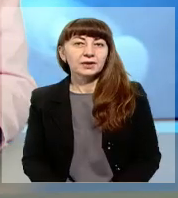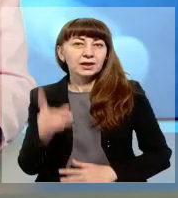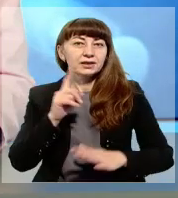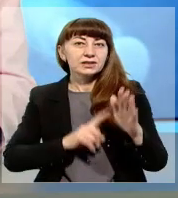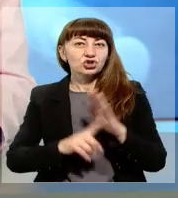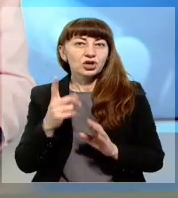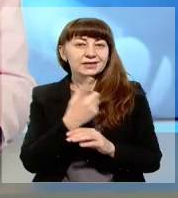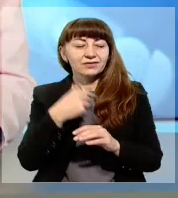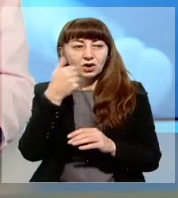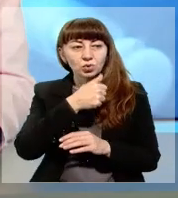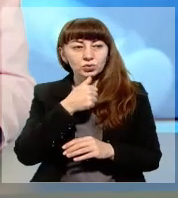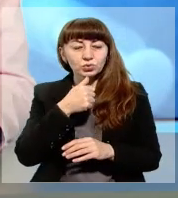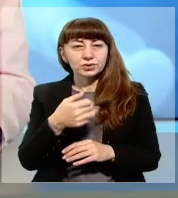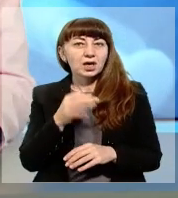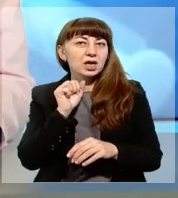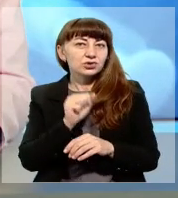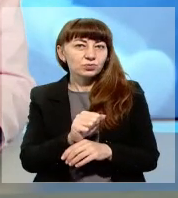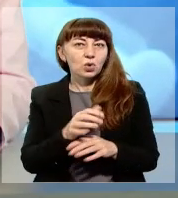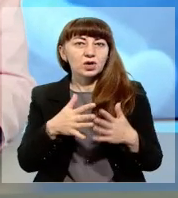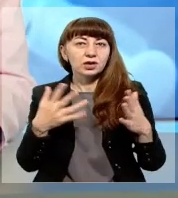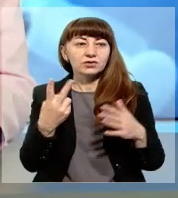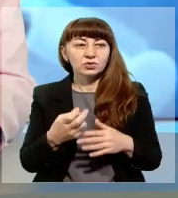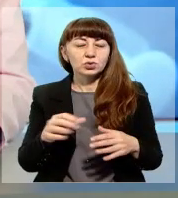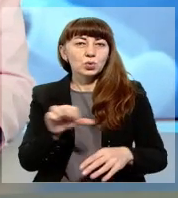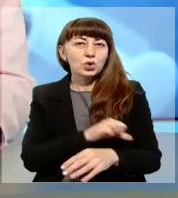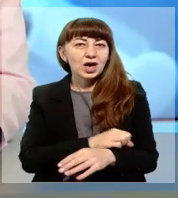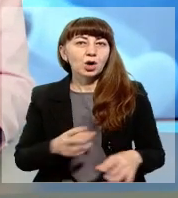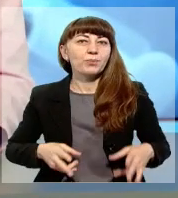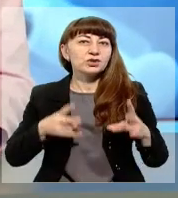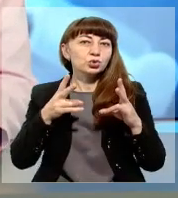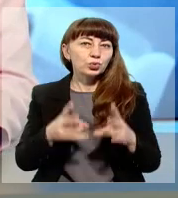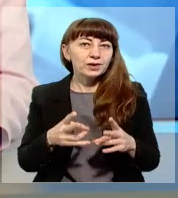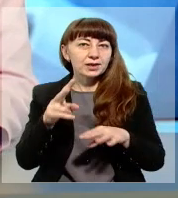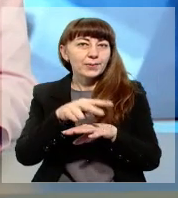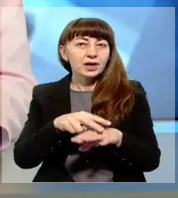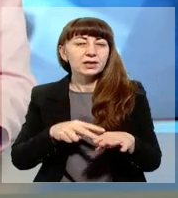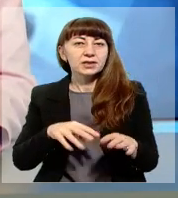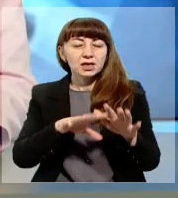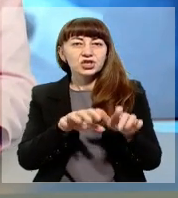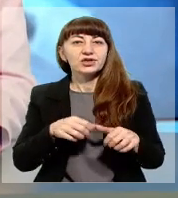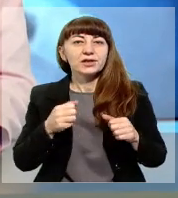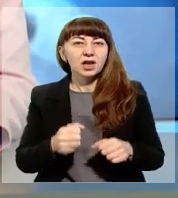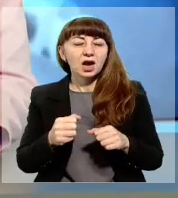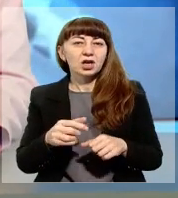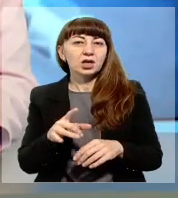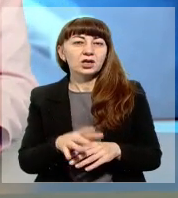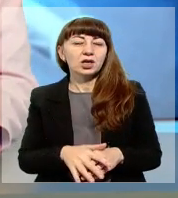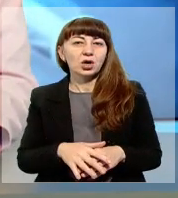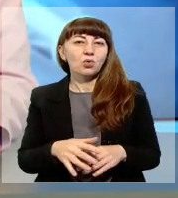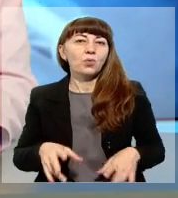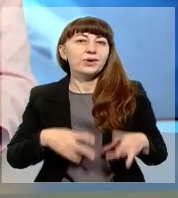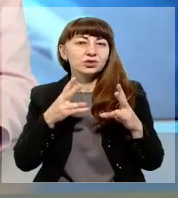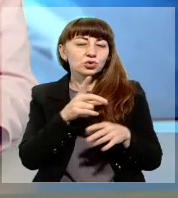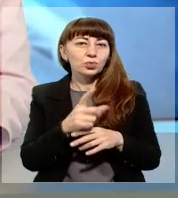С начала этого года в Костанае пресечено более 200 наркопреступлений. Полицейские изъяли у злоумышленников порядка 5